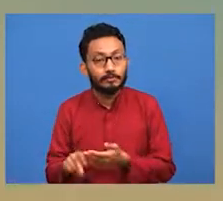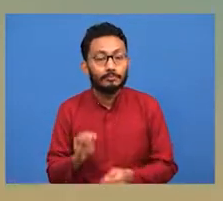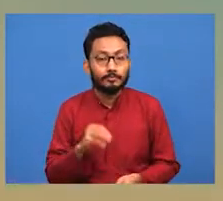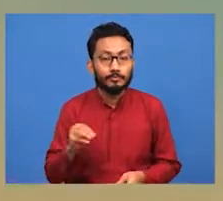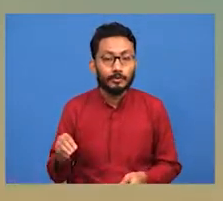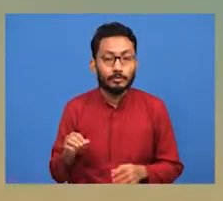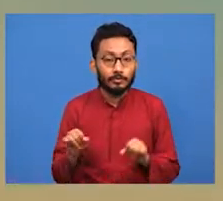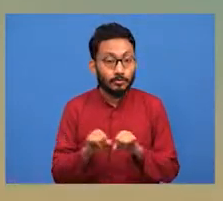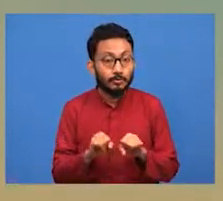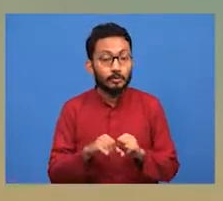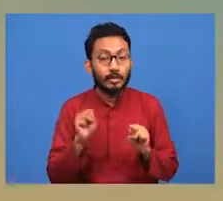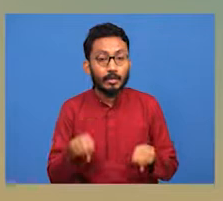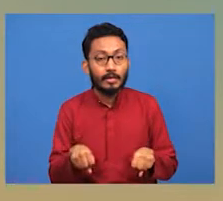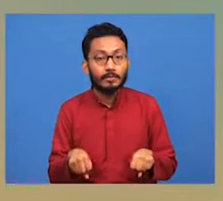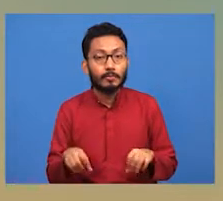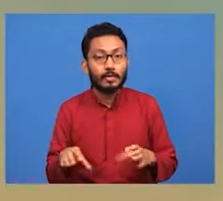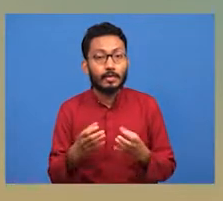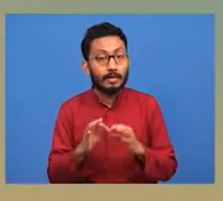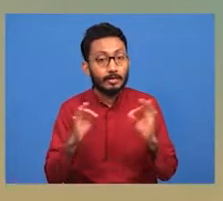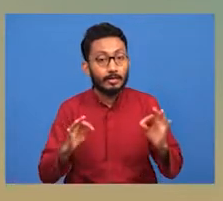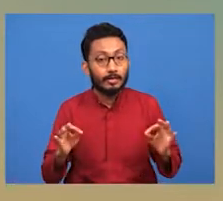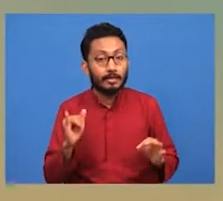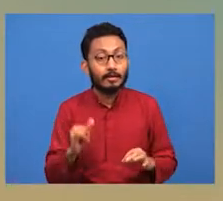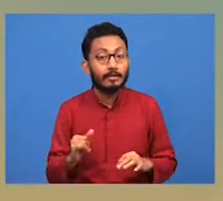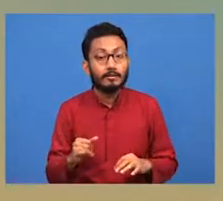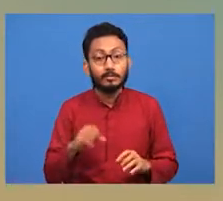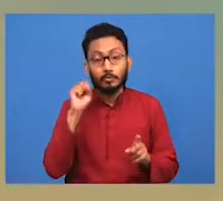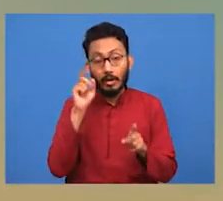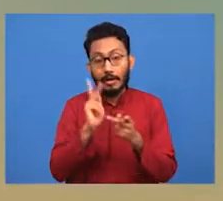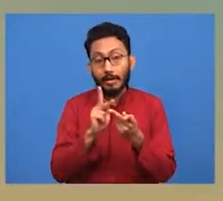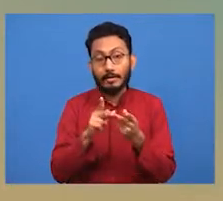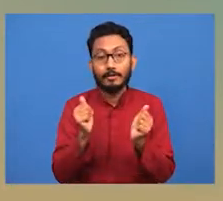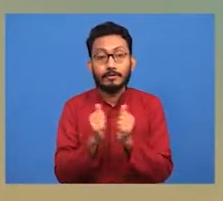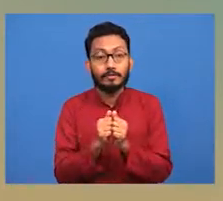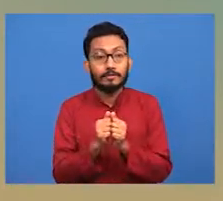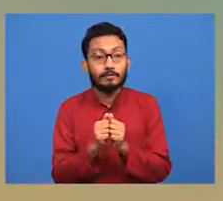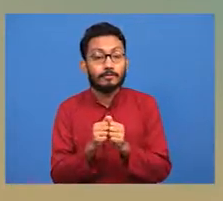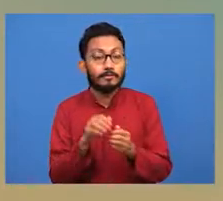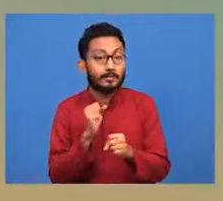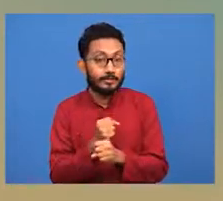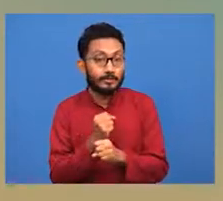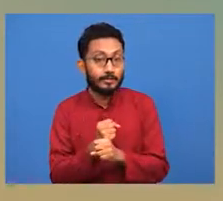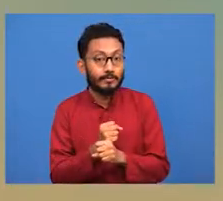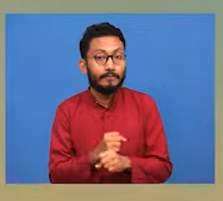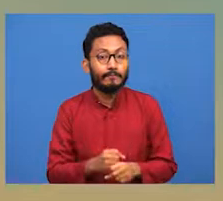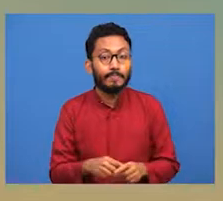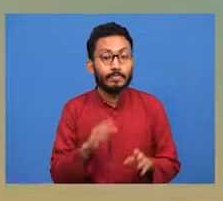Murid-murid juga boleh membina ayat lain yang bersesuaian dengan kata kerja aktif transitif